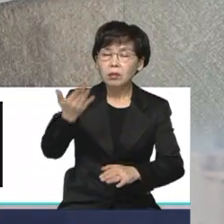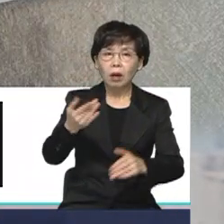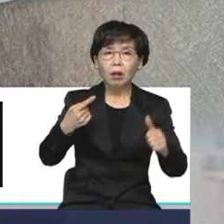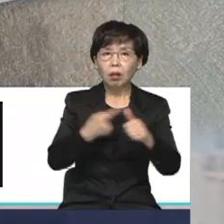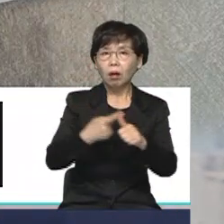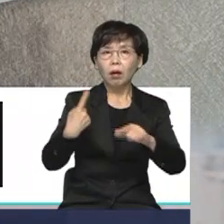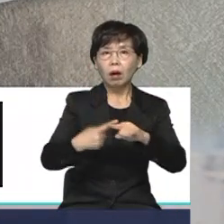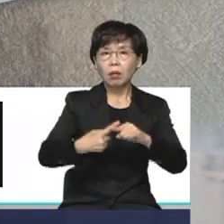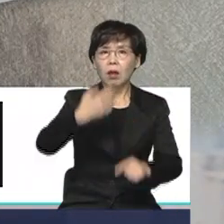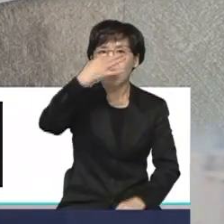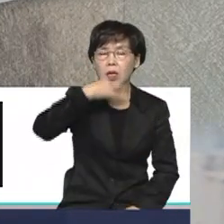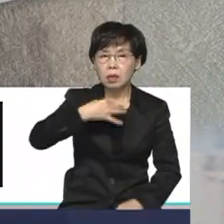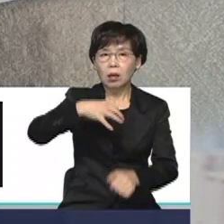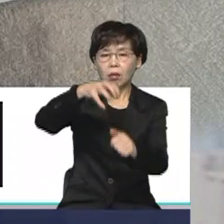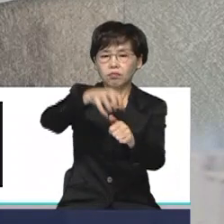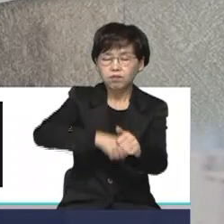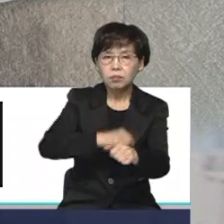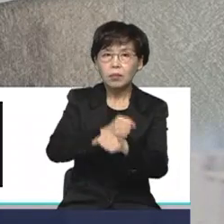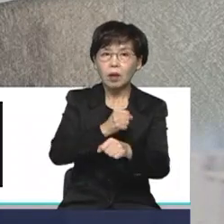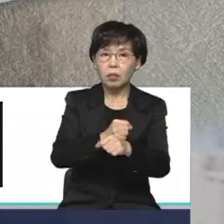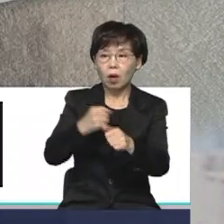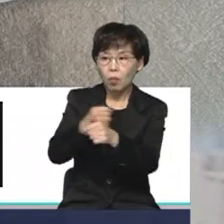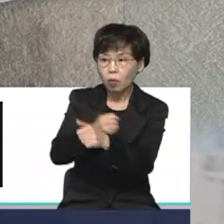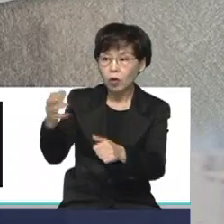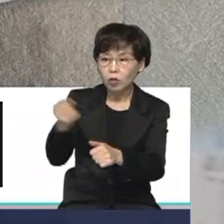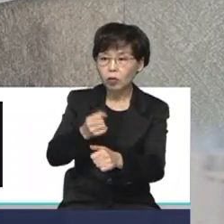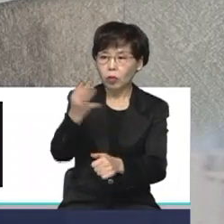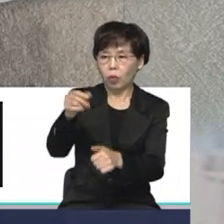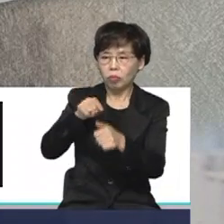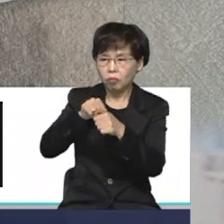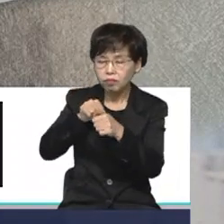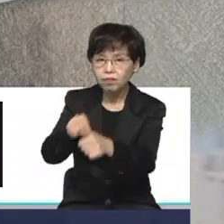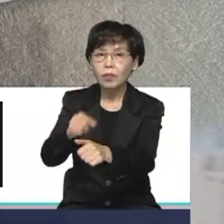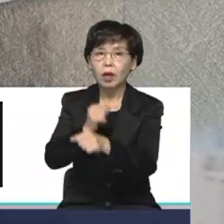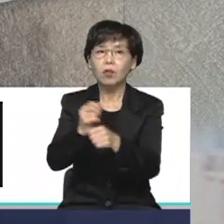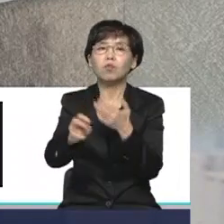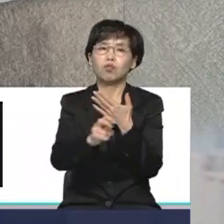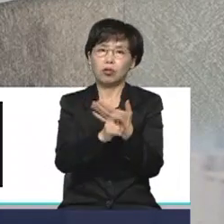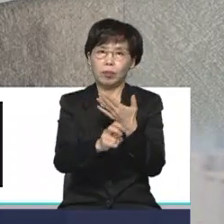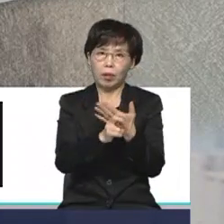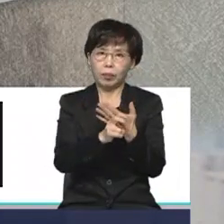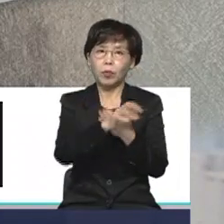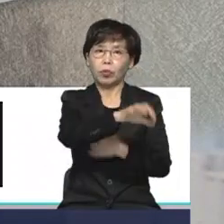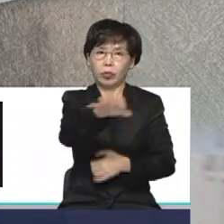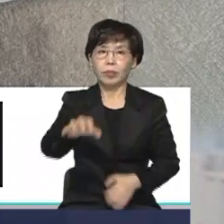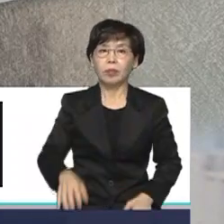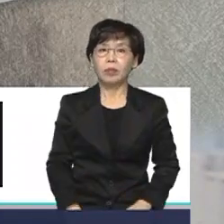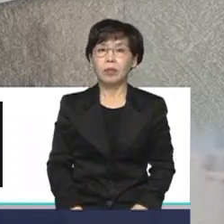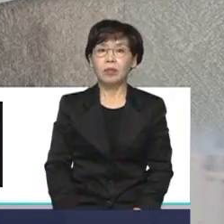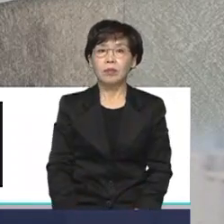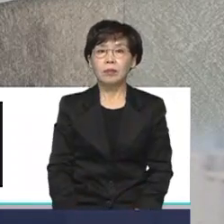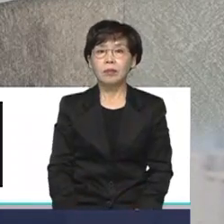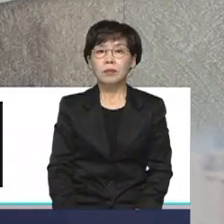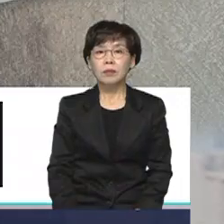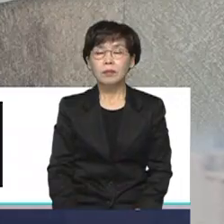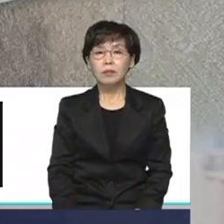살인적인 이자를 갈취하거나 폭력을 동원해서 채권 추심하는 불법 업체들이 대상입니다. 임태우